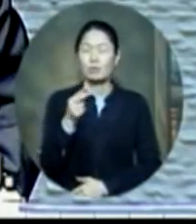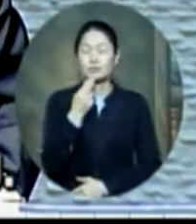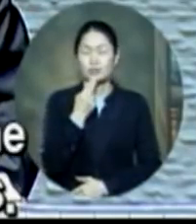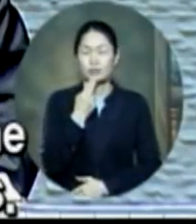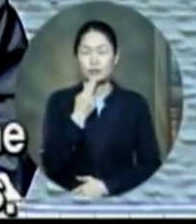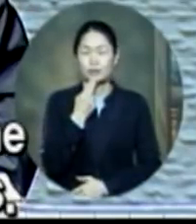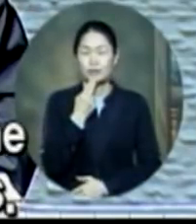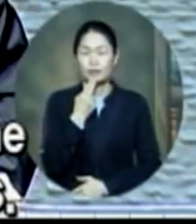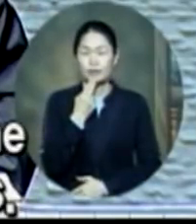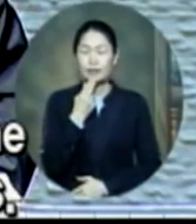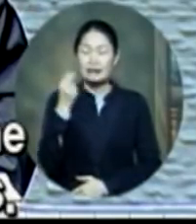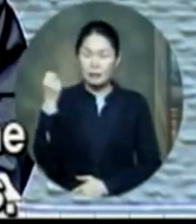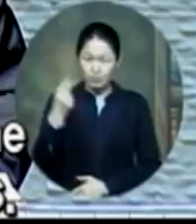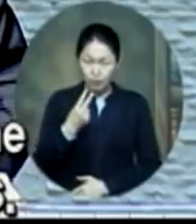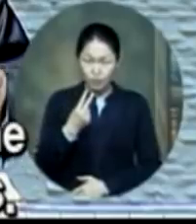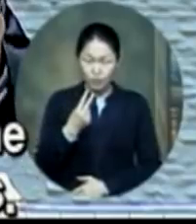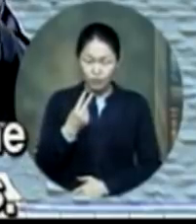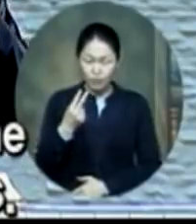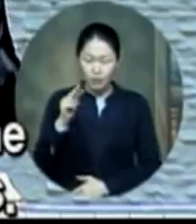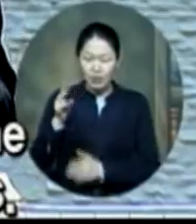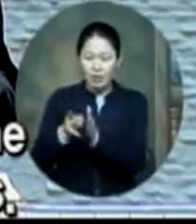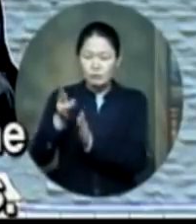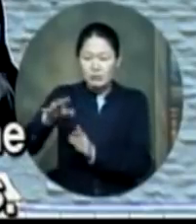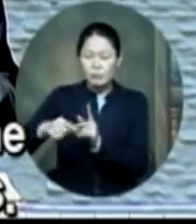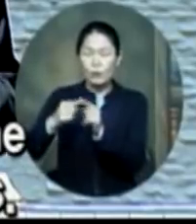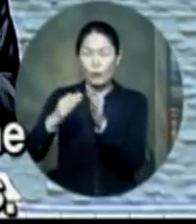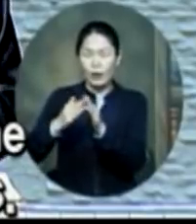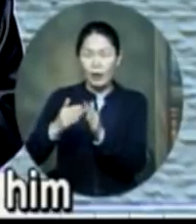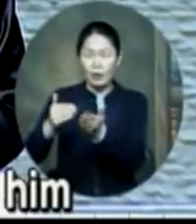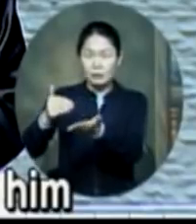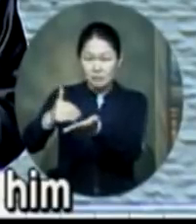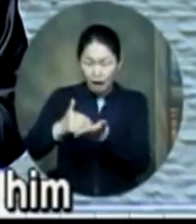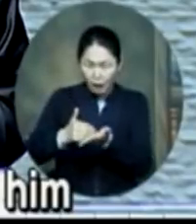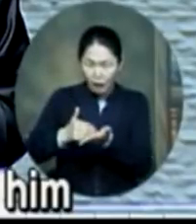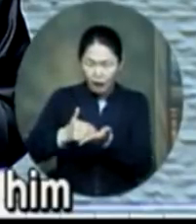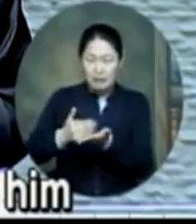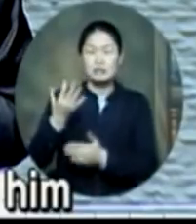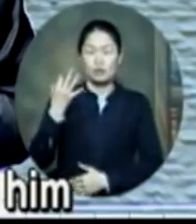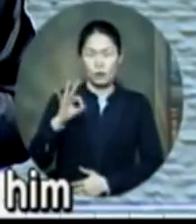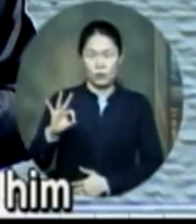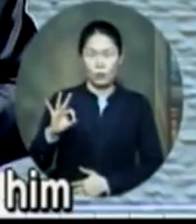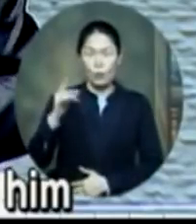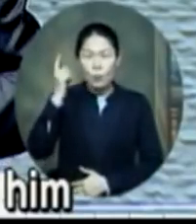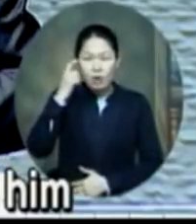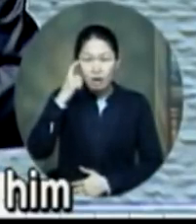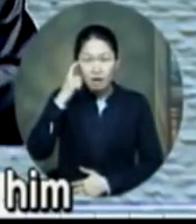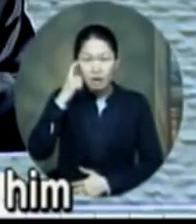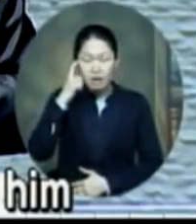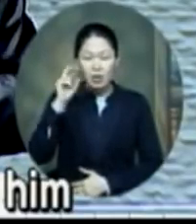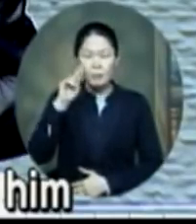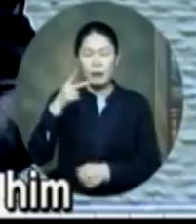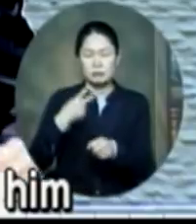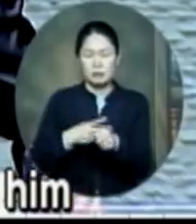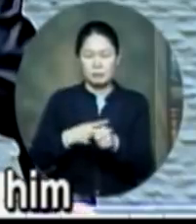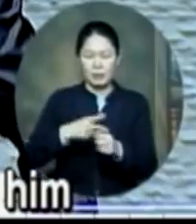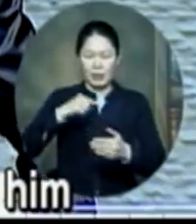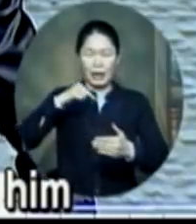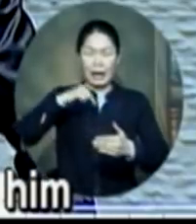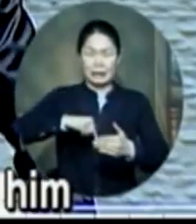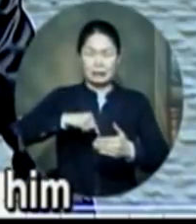그리고 예루살렘 교회의 제안을 받아들여요. 왜 그랬을까요? 사도 바울 안에 계신